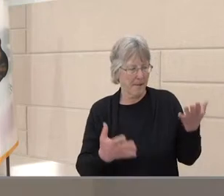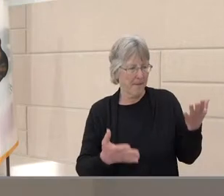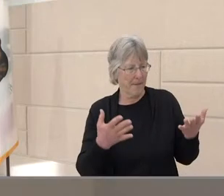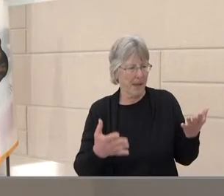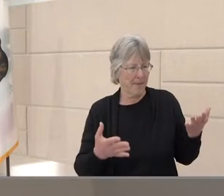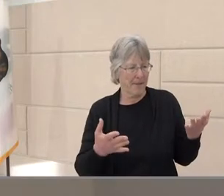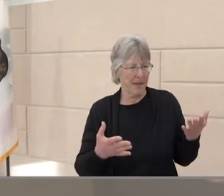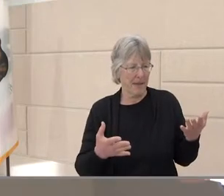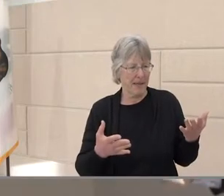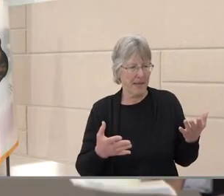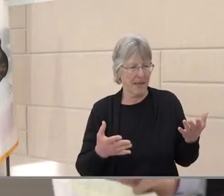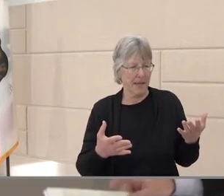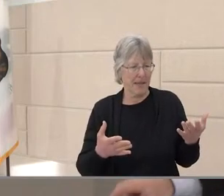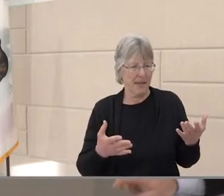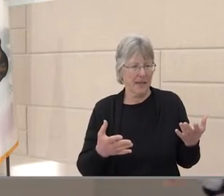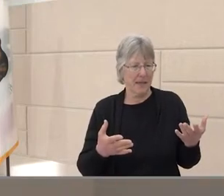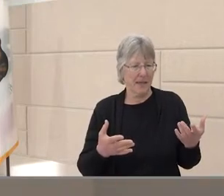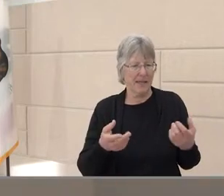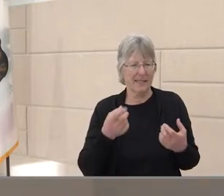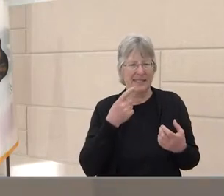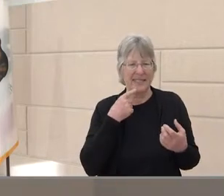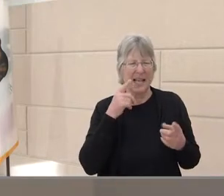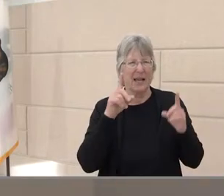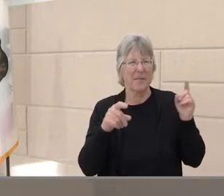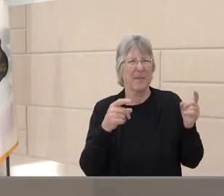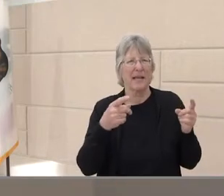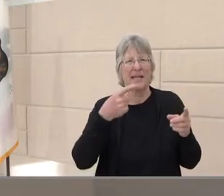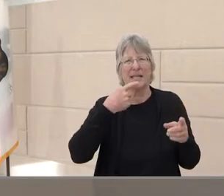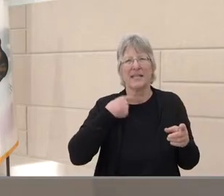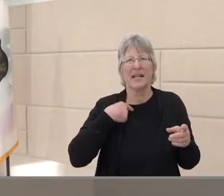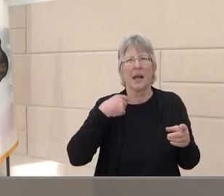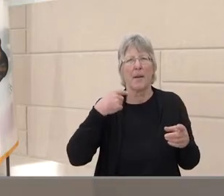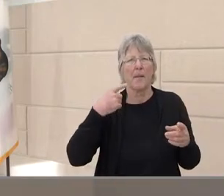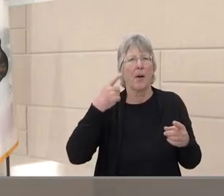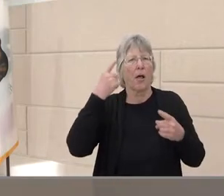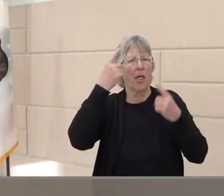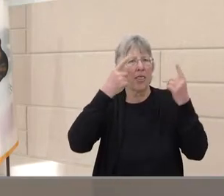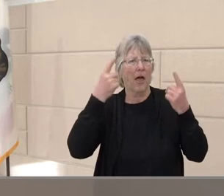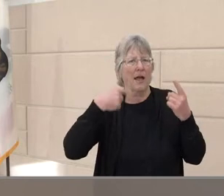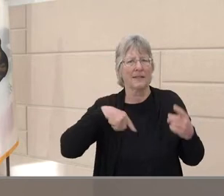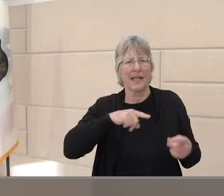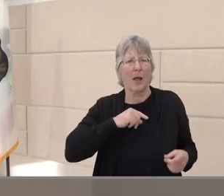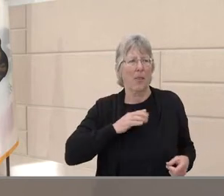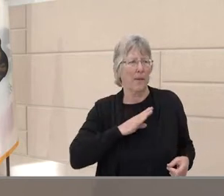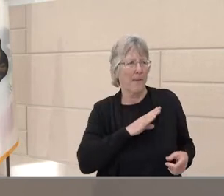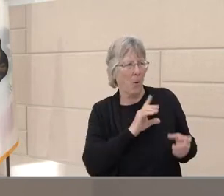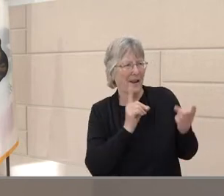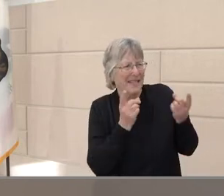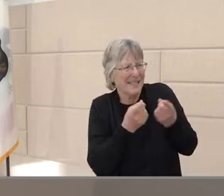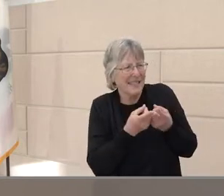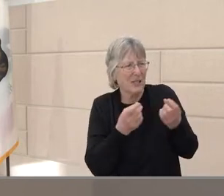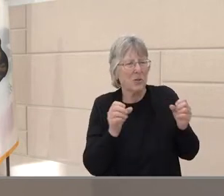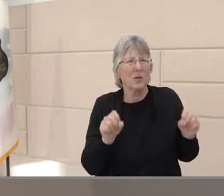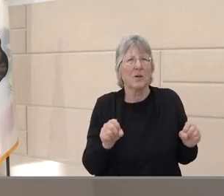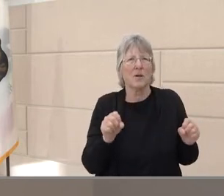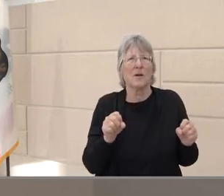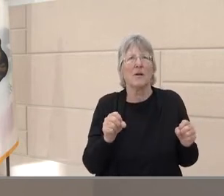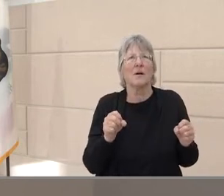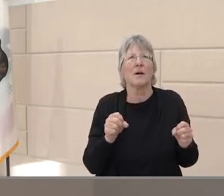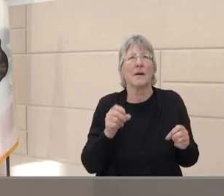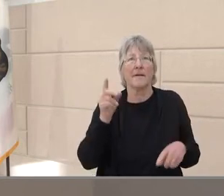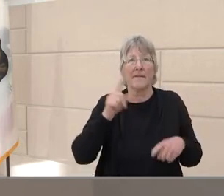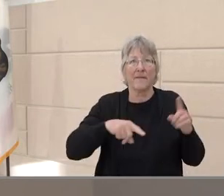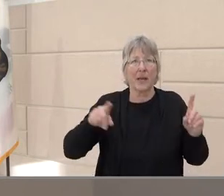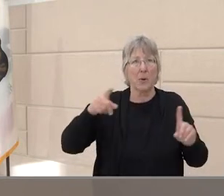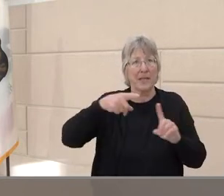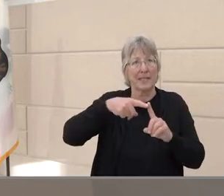ដូច្នេះខ្ញុំចង់និយាយឡើងវិញអំពីសំណួររបស់ខ្ញុំសួរថាតើមានពាក្យអីផ្ដាំផ្ញើមកកា